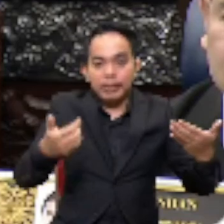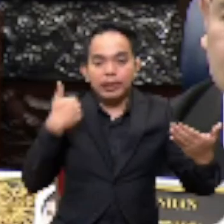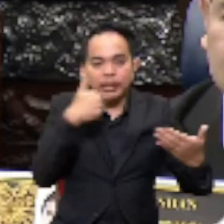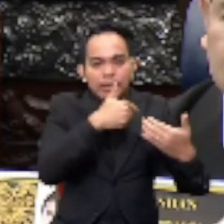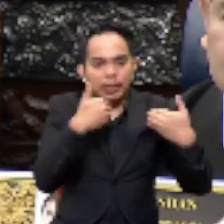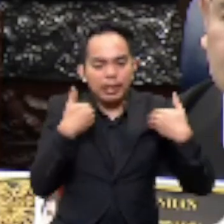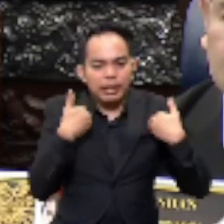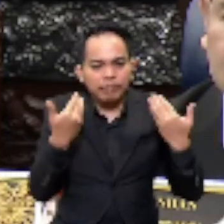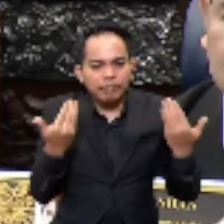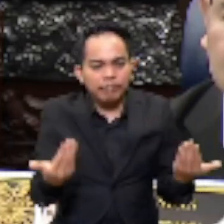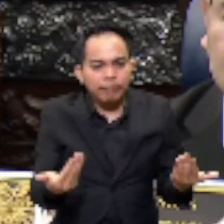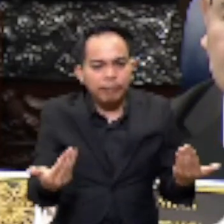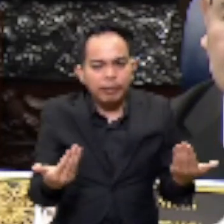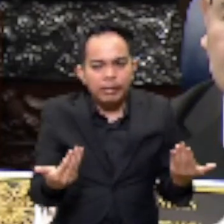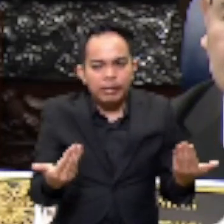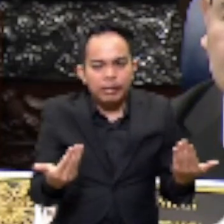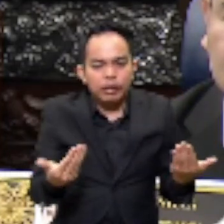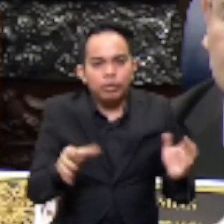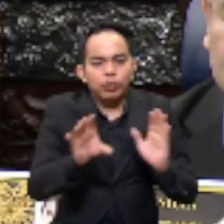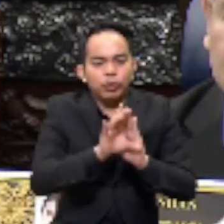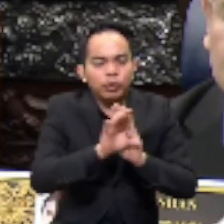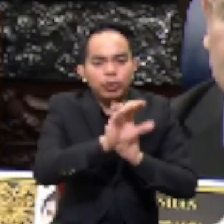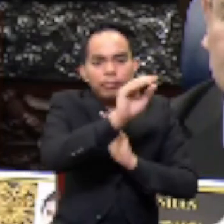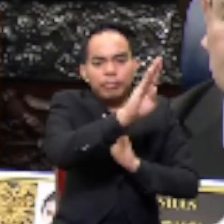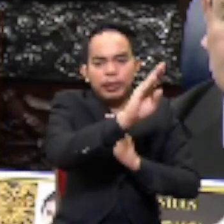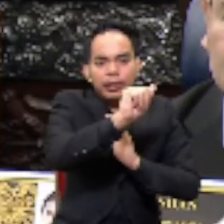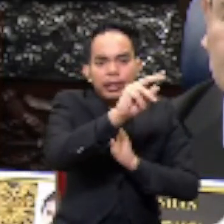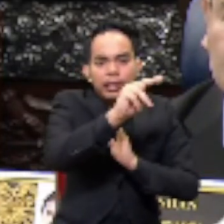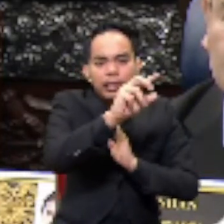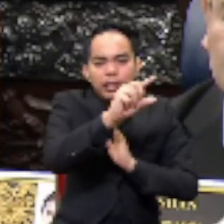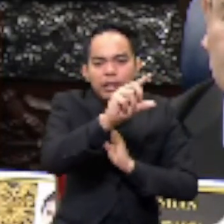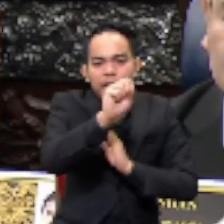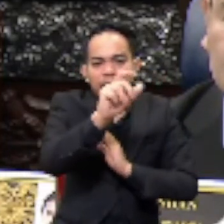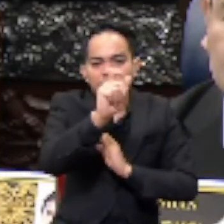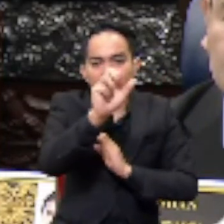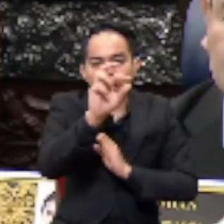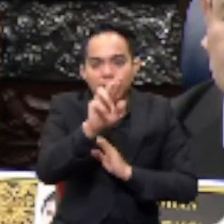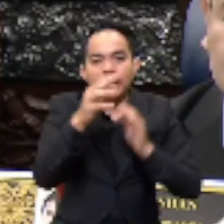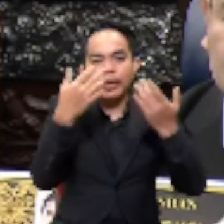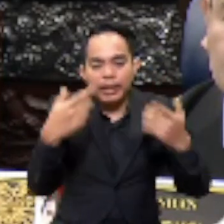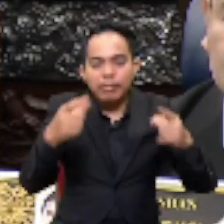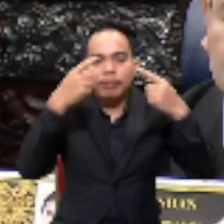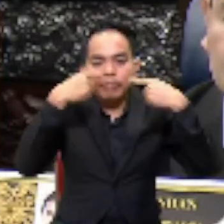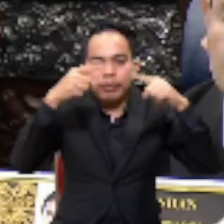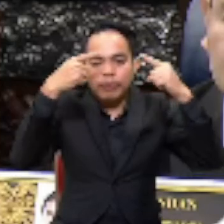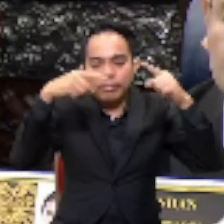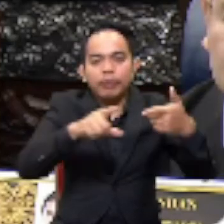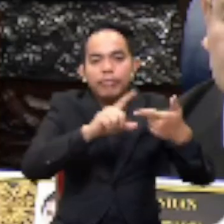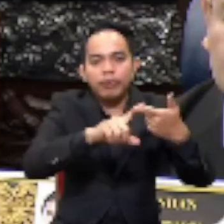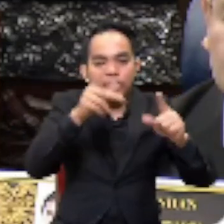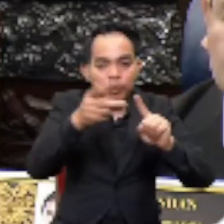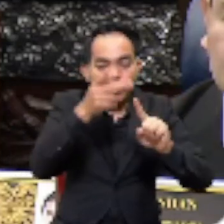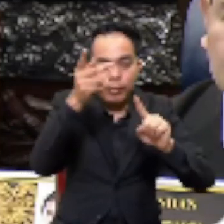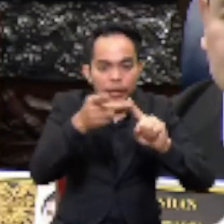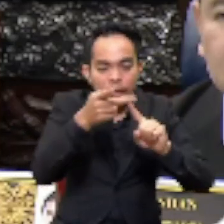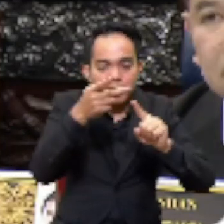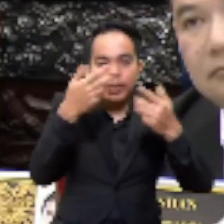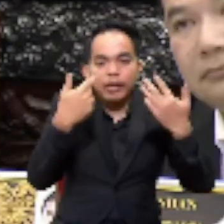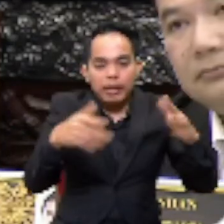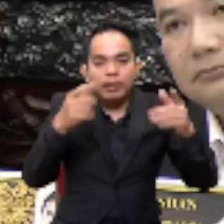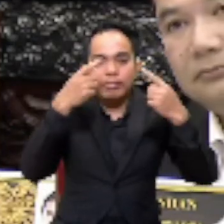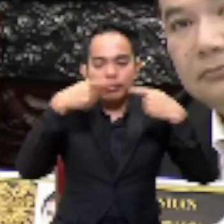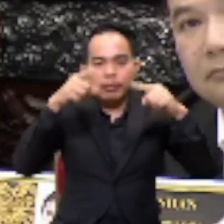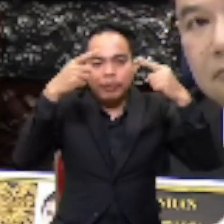success Story saya bagi contoh dekat bangsar Razak manion dah berjaya dekat Pulau Pinang georgetwn pelbagai